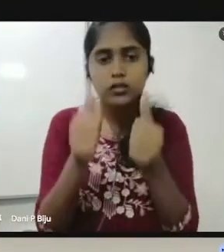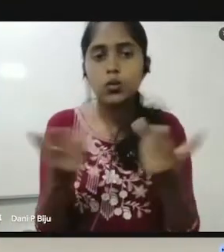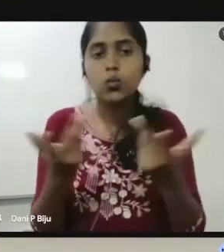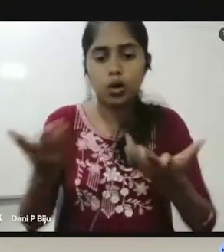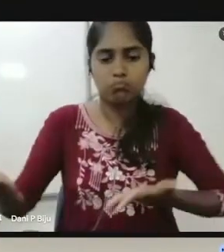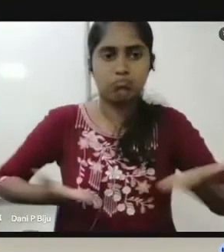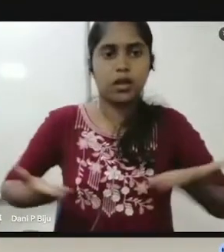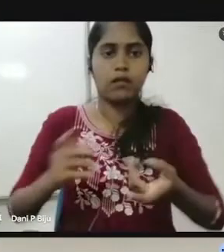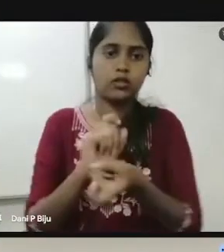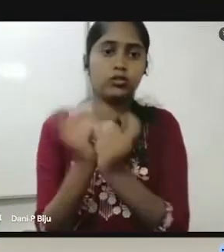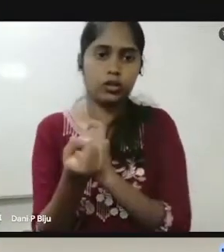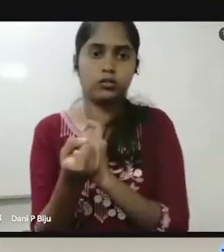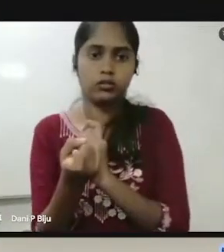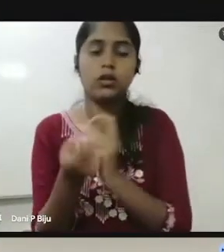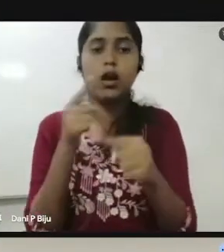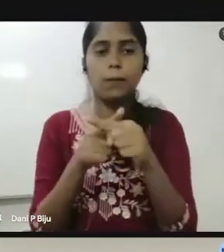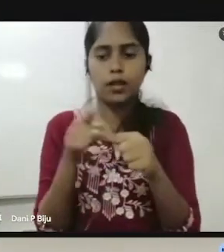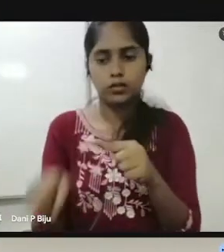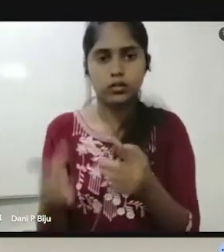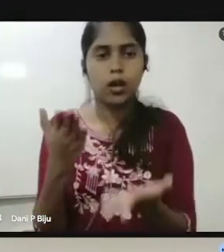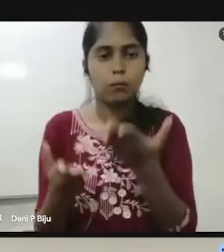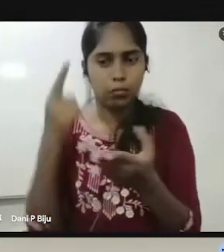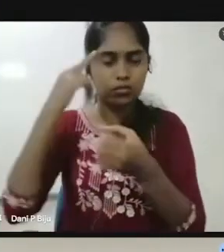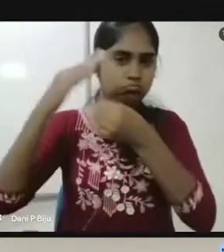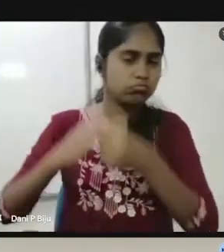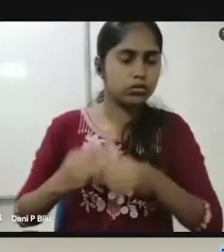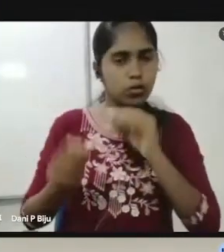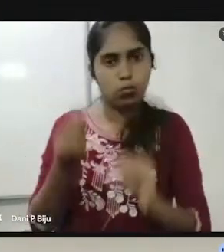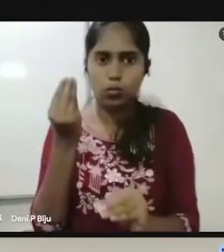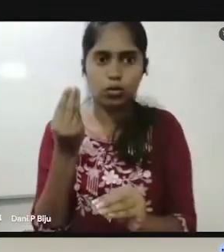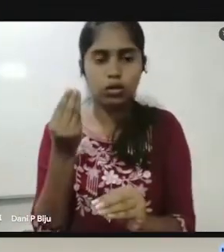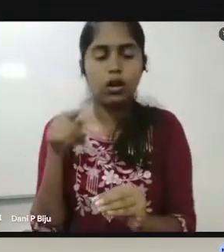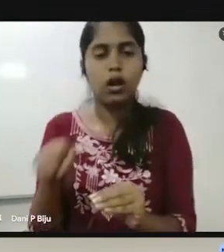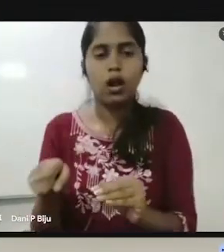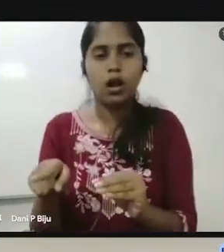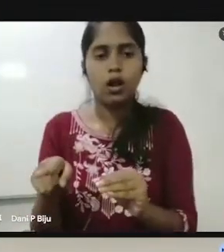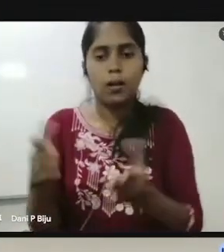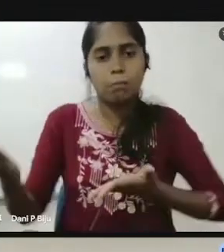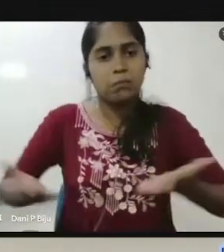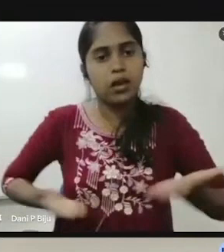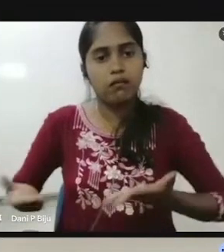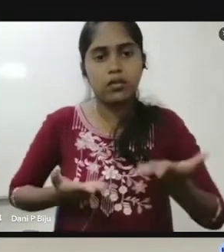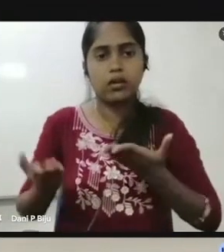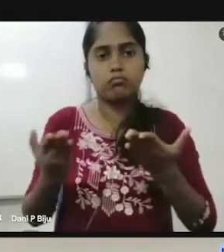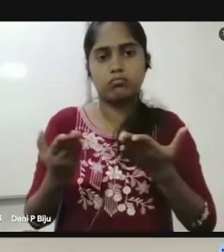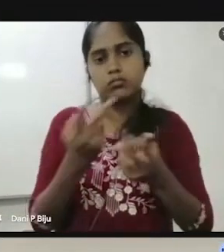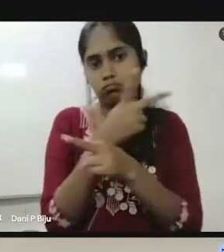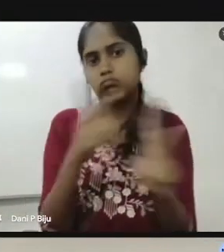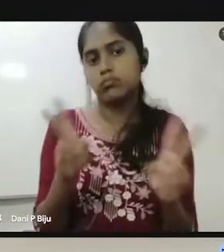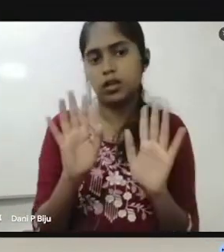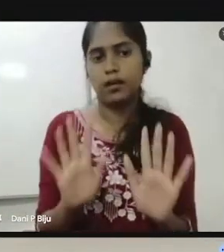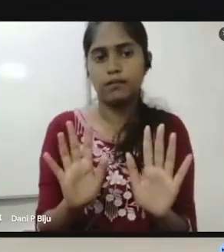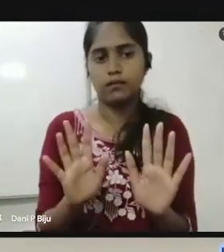ആശയവിനിമയം നടത്താനായിട്ടൊരു മാർഗം നമ്മൾ കൊടുക്കുന്നത് വഴി ഈ പെരുമാറ്റത്തിലുള്ള പ്രശ്നങ്ങൾ കുറയുന്നതായിട്ടും